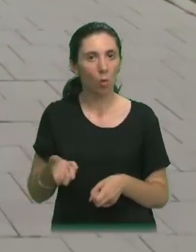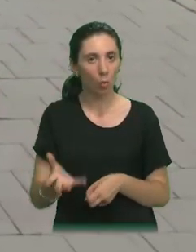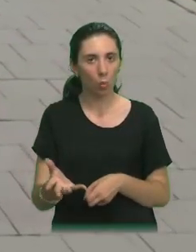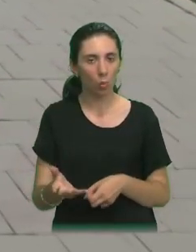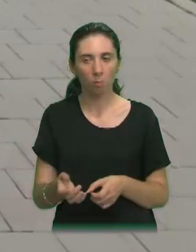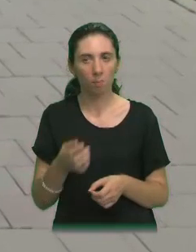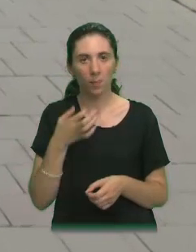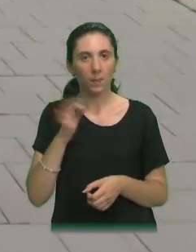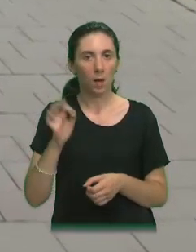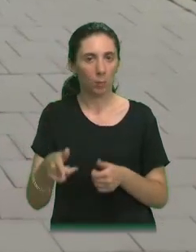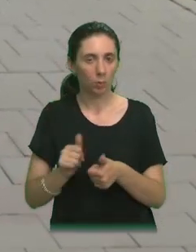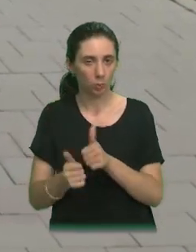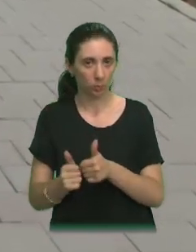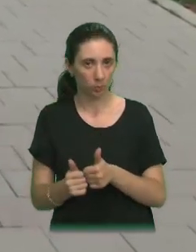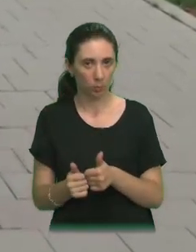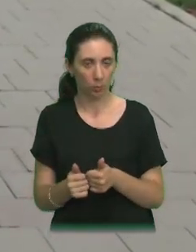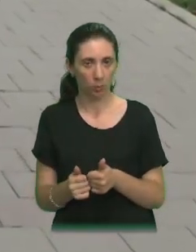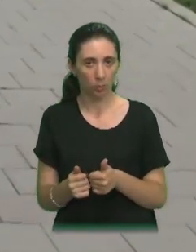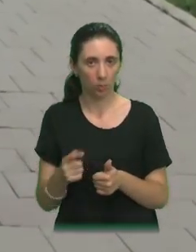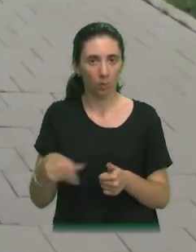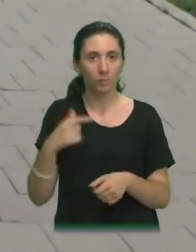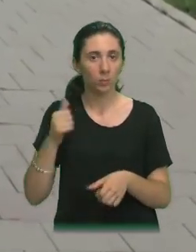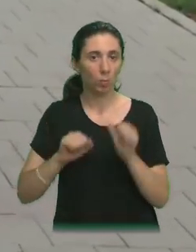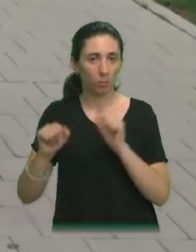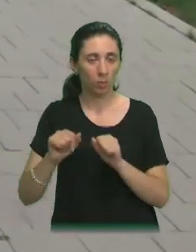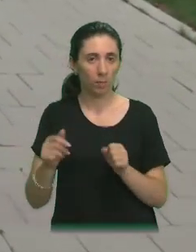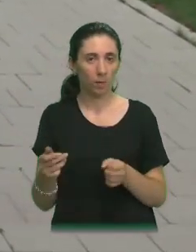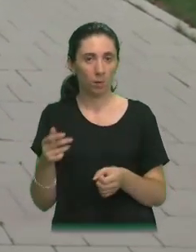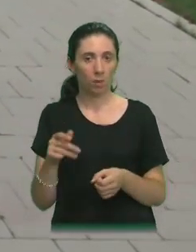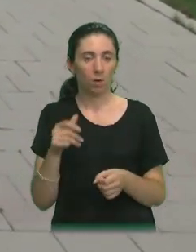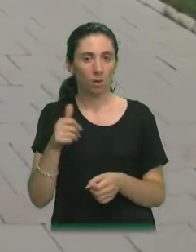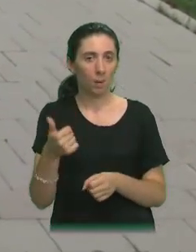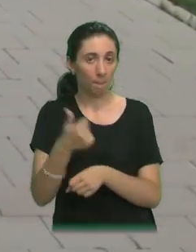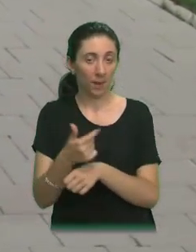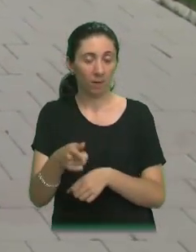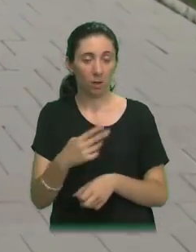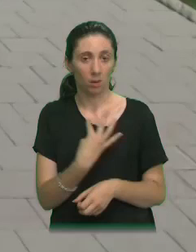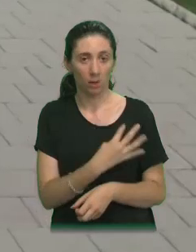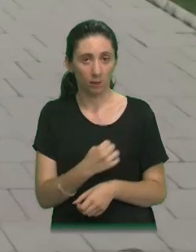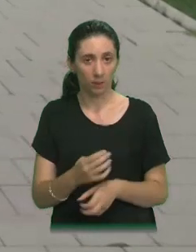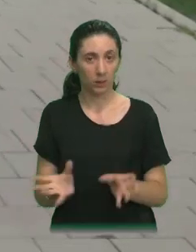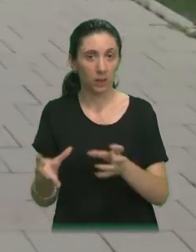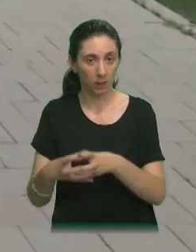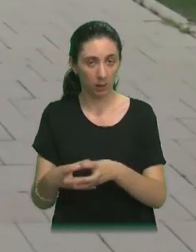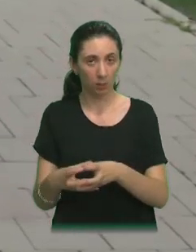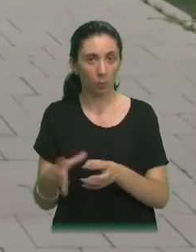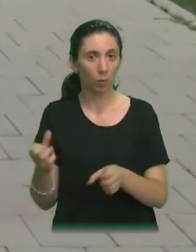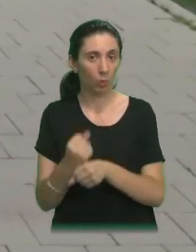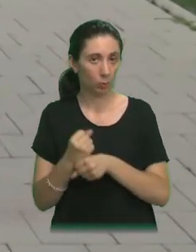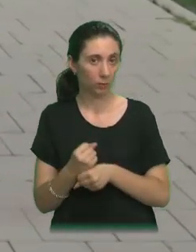Nisam upoznat sa svojim drugim disciplinama, ali mislim da iz Karlovca ovo kuglanje je najtrofejniji sport. Znam da